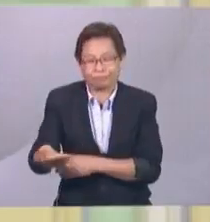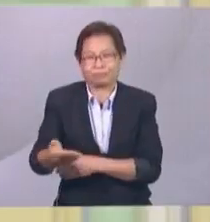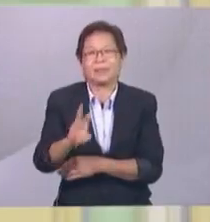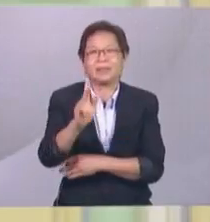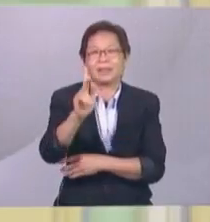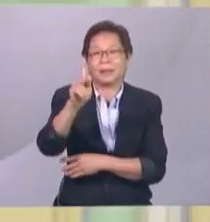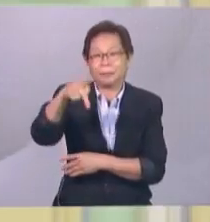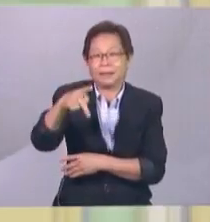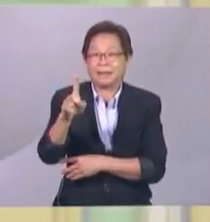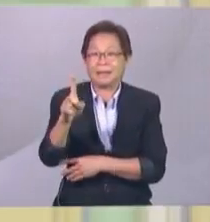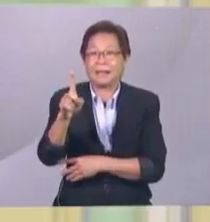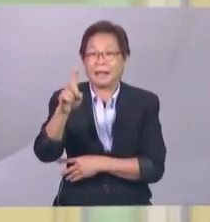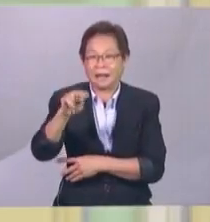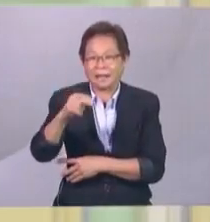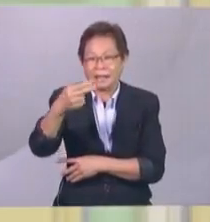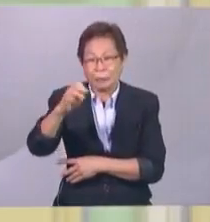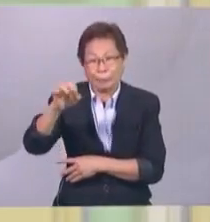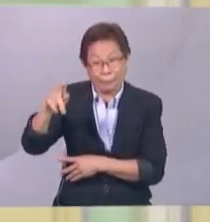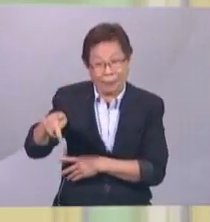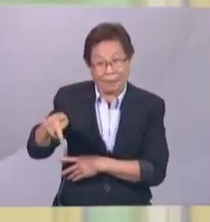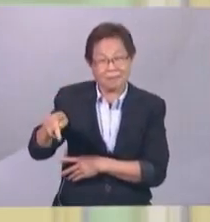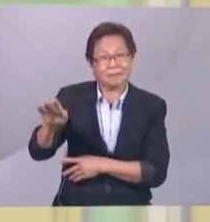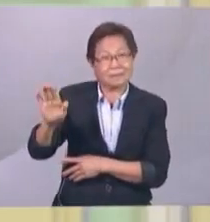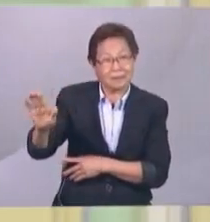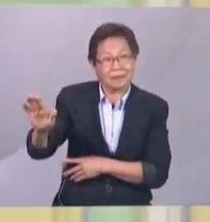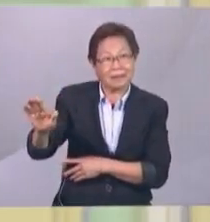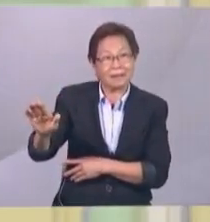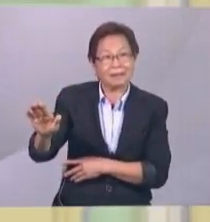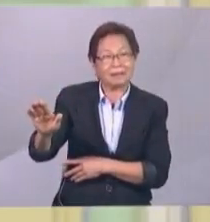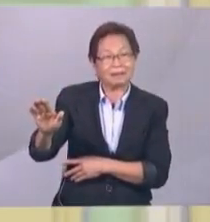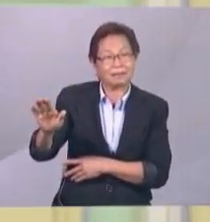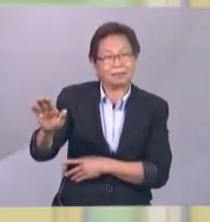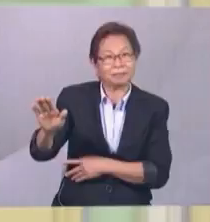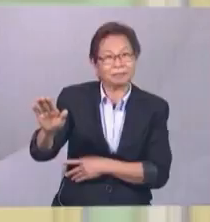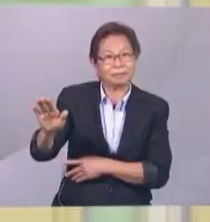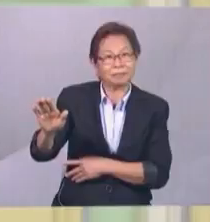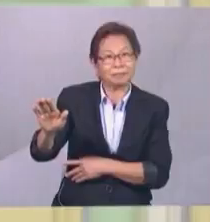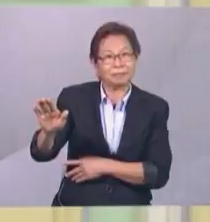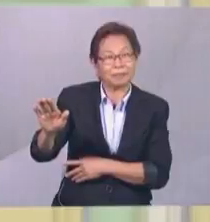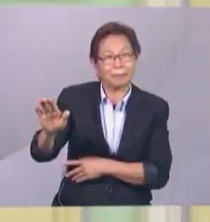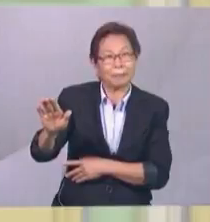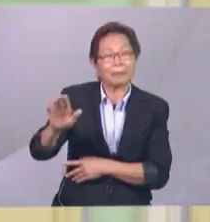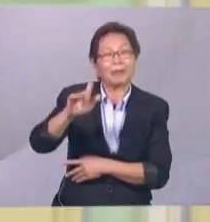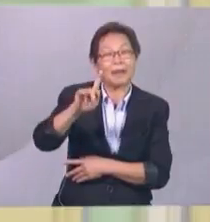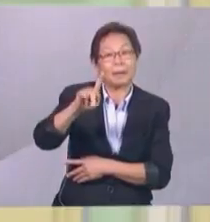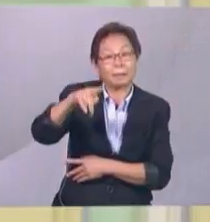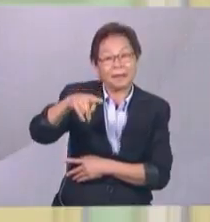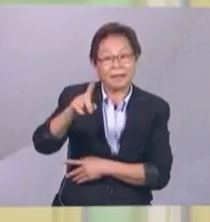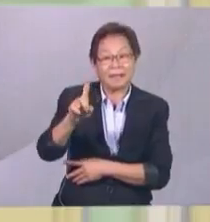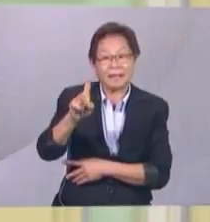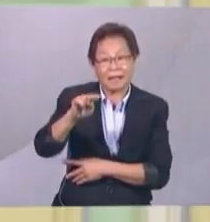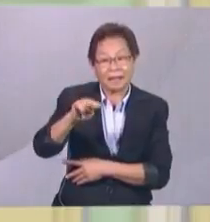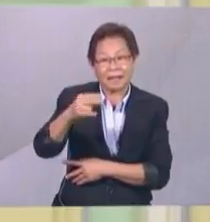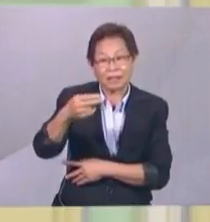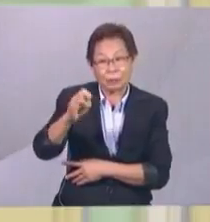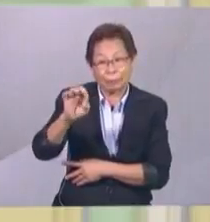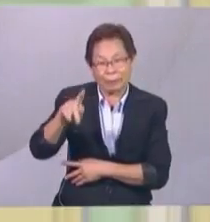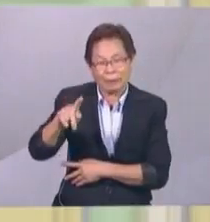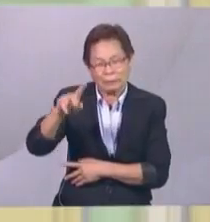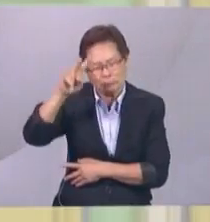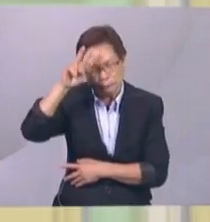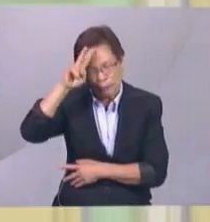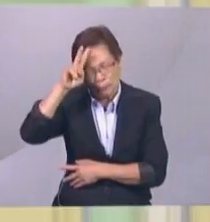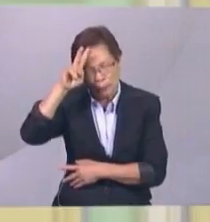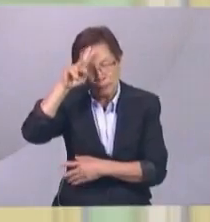KPDN HEP ataupun Kementerian Perdagangan Dalam Negeri dan Hal Ehwal Pengguna sentiasa